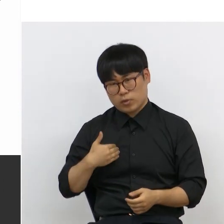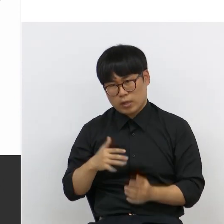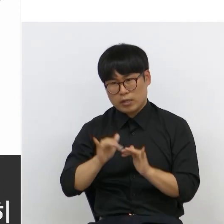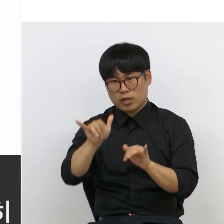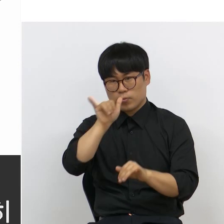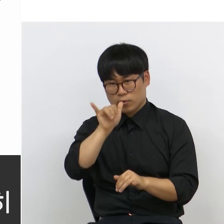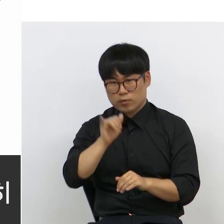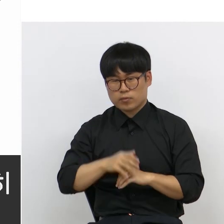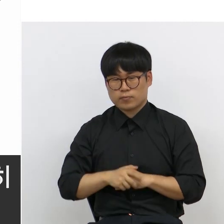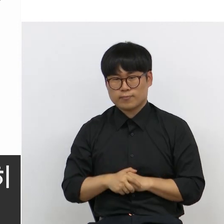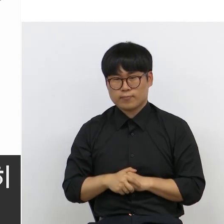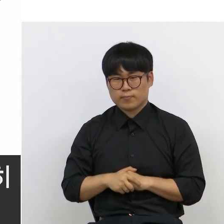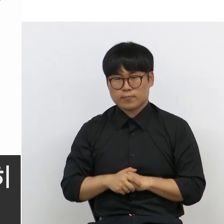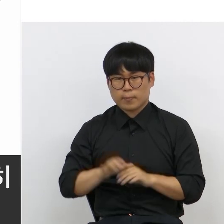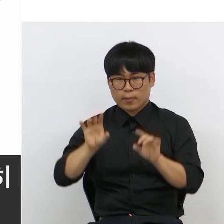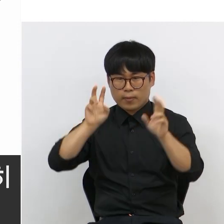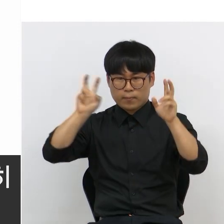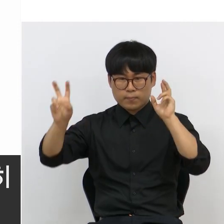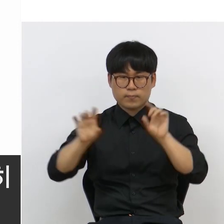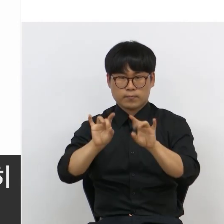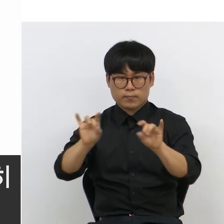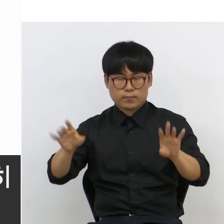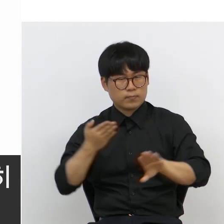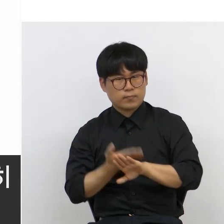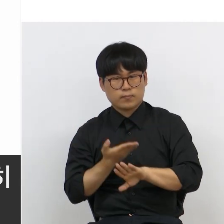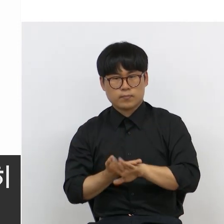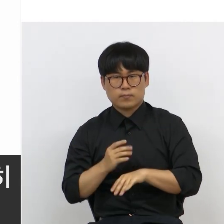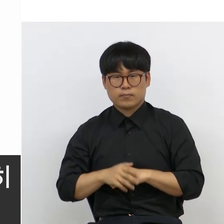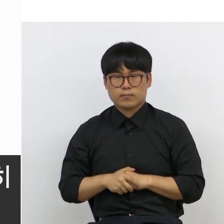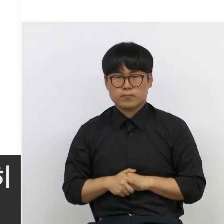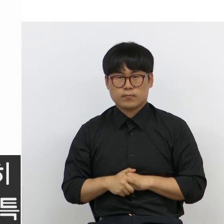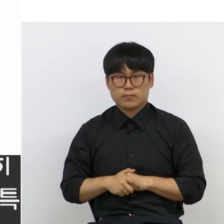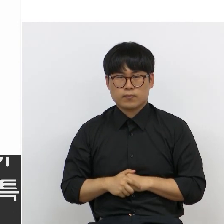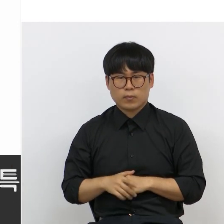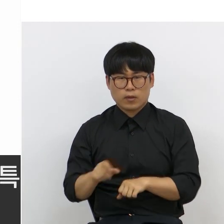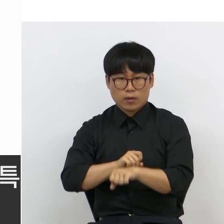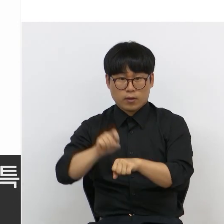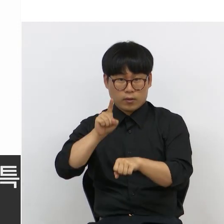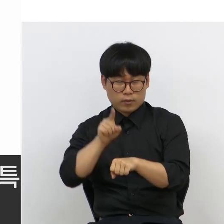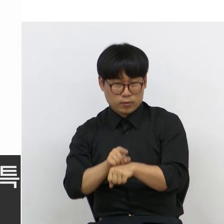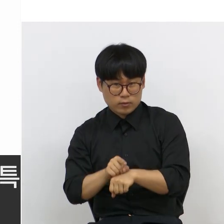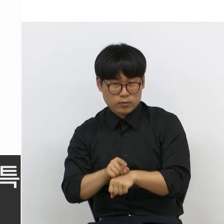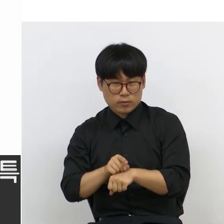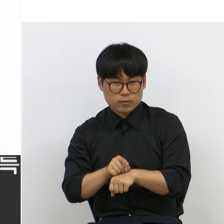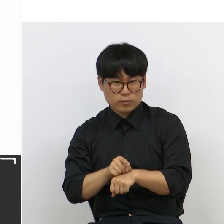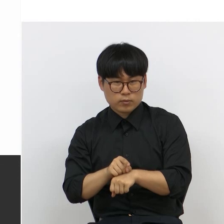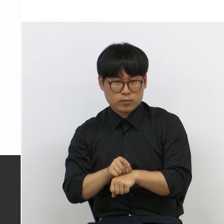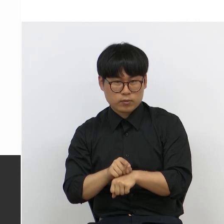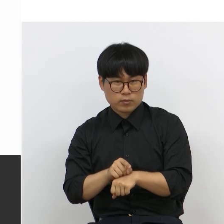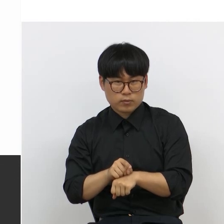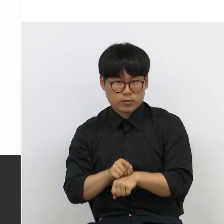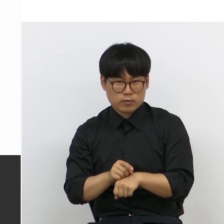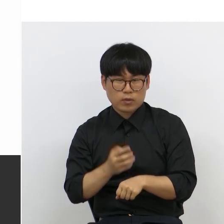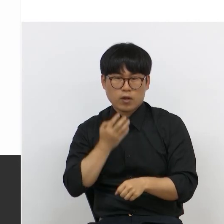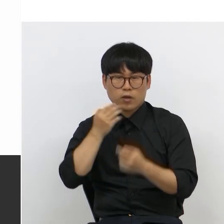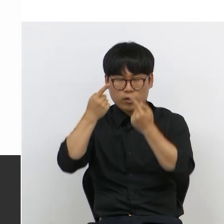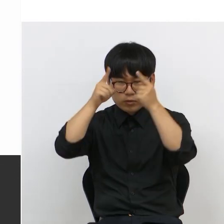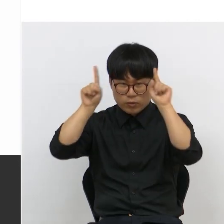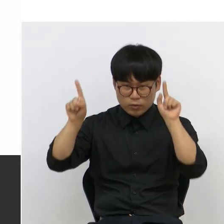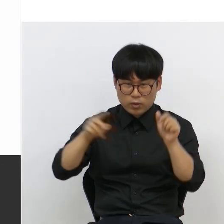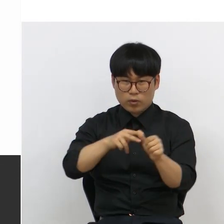분도 있고 그래서 회사마다 제품의 특징이 있습니다. 그렇지만 특징적으로 이제 이건 서울대학교 데이터를 간단히 보여드리는